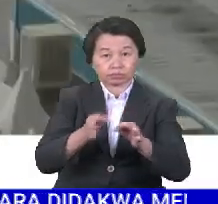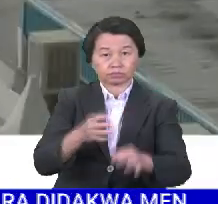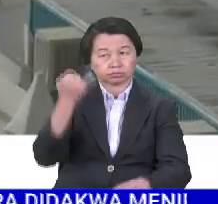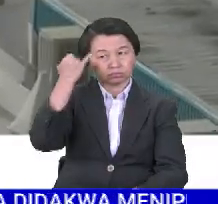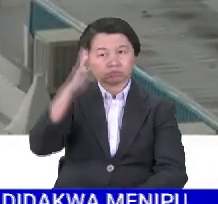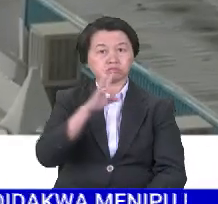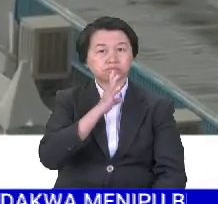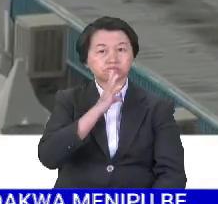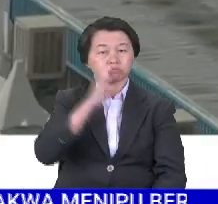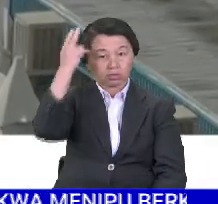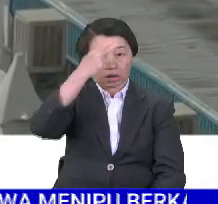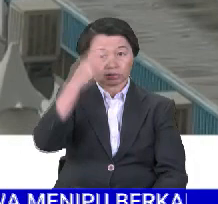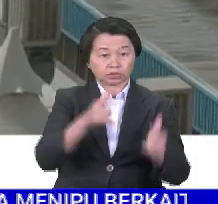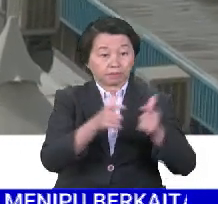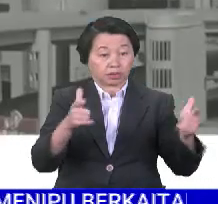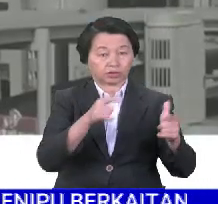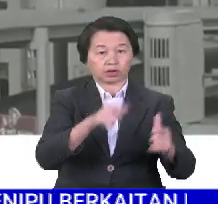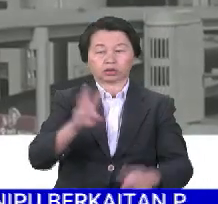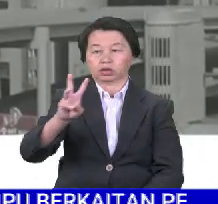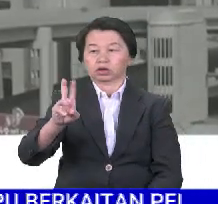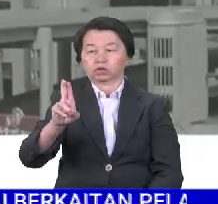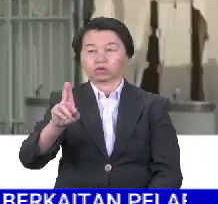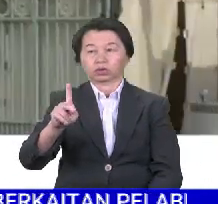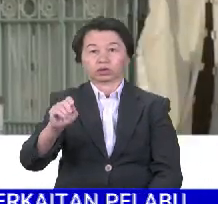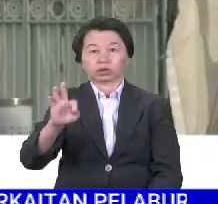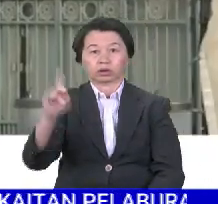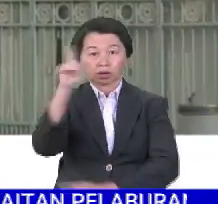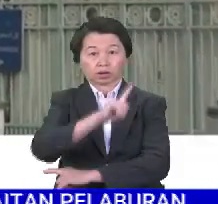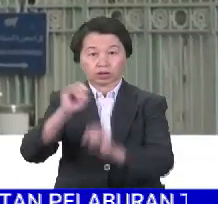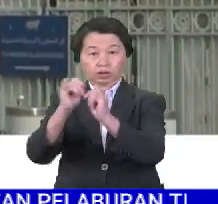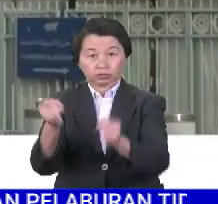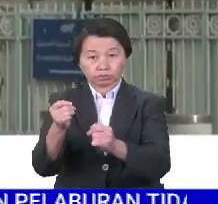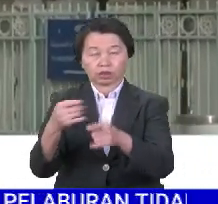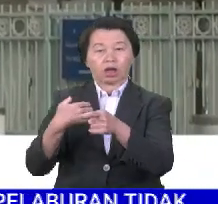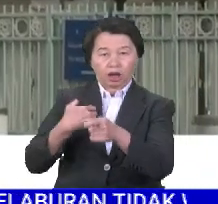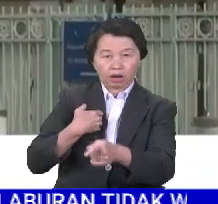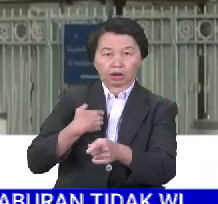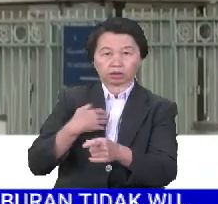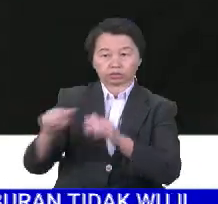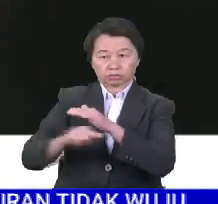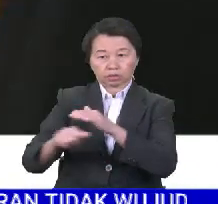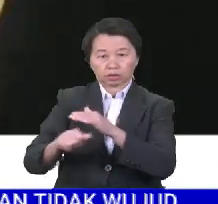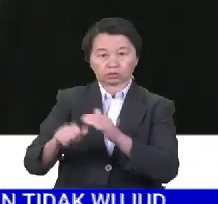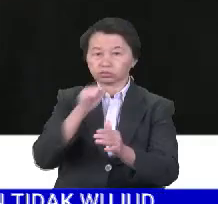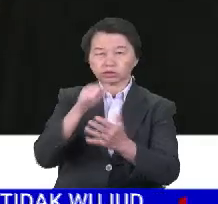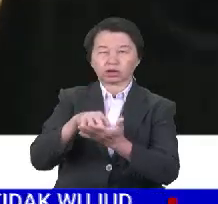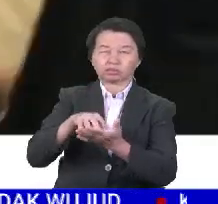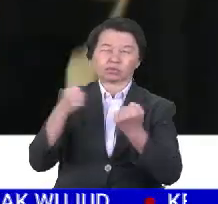yang mengatakan Haji Akbar merupakan wukuf di Arafah pada hari Jumaat mempunyai asas yang tidak